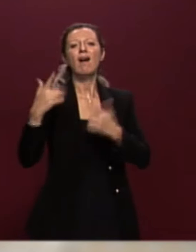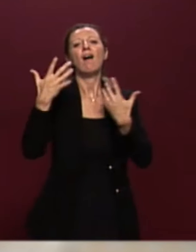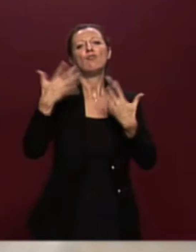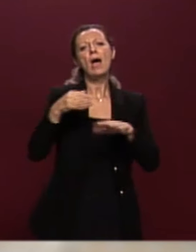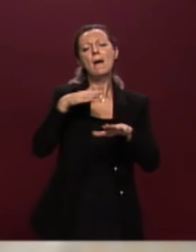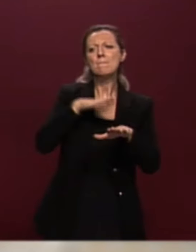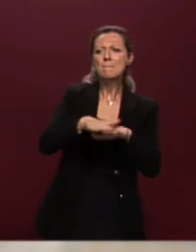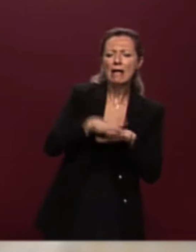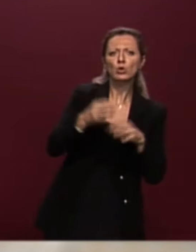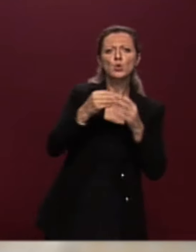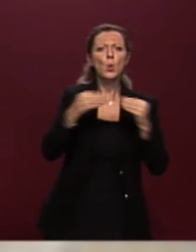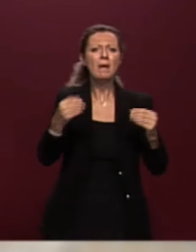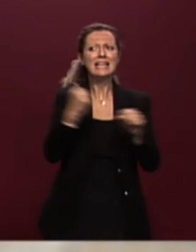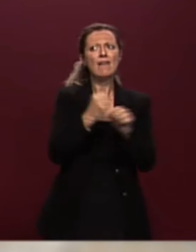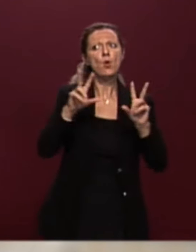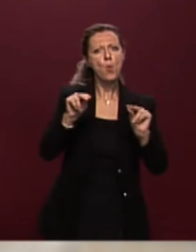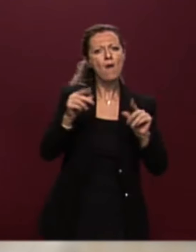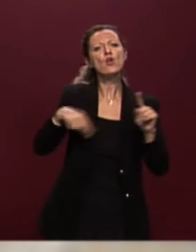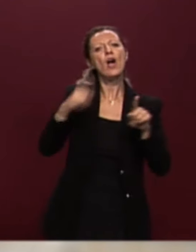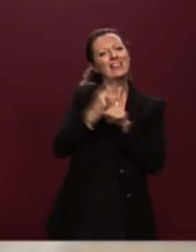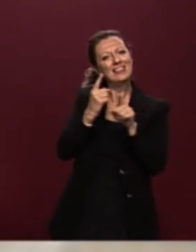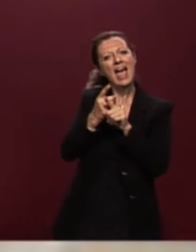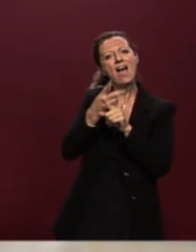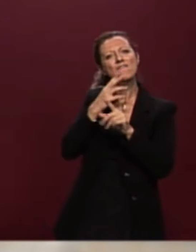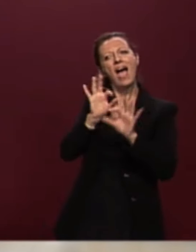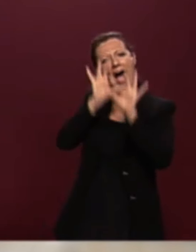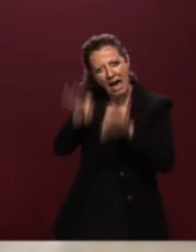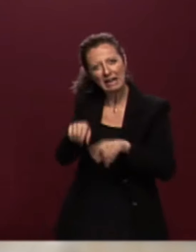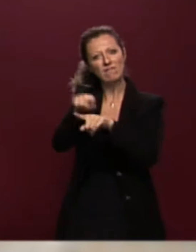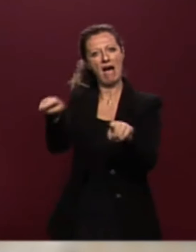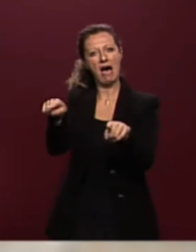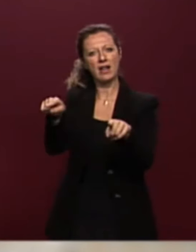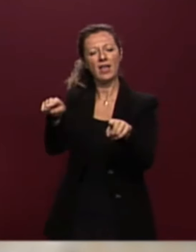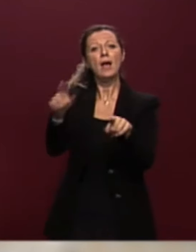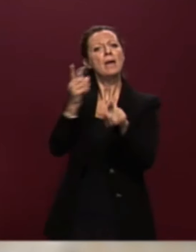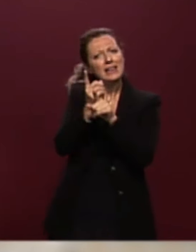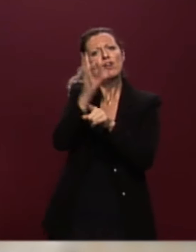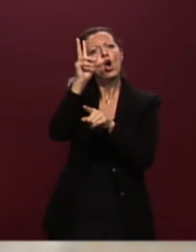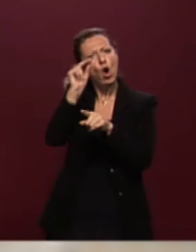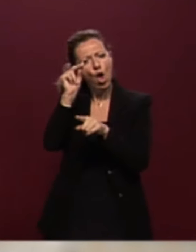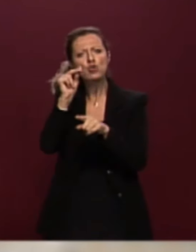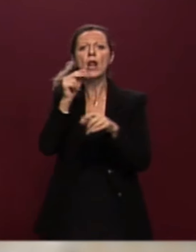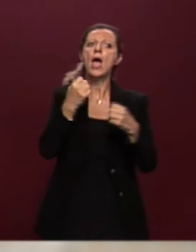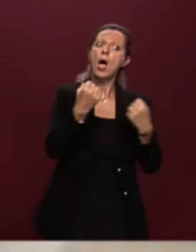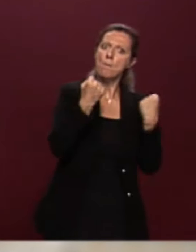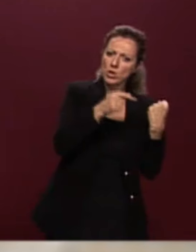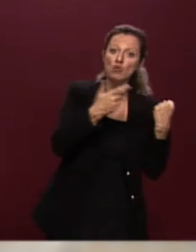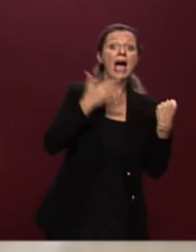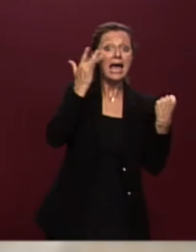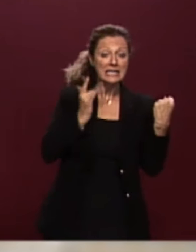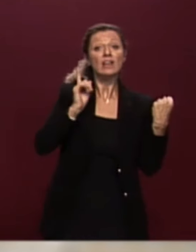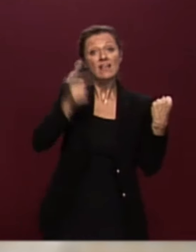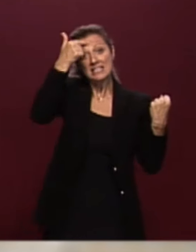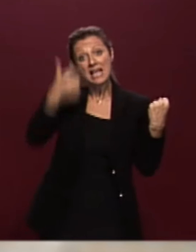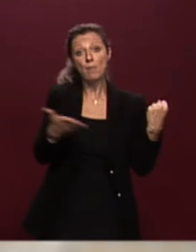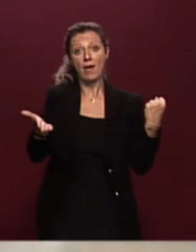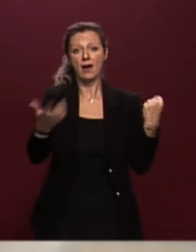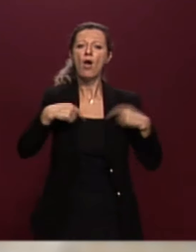e strumentazioni di lavoro nuove e deve conoscerne potenzialità ma anche rischi,